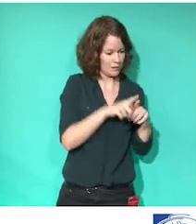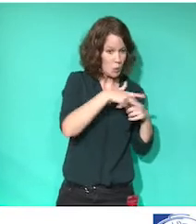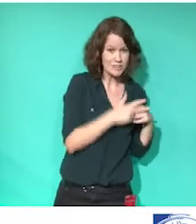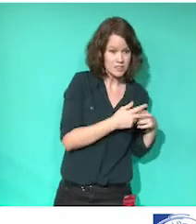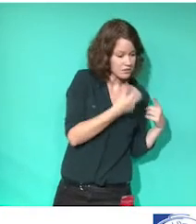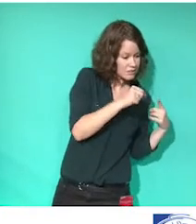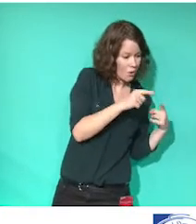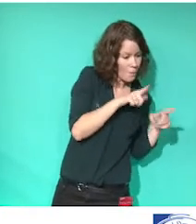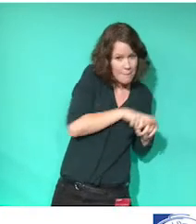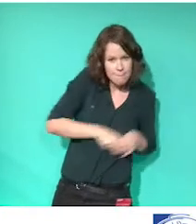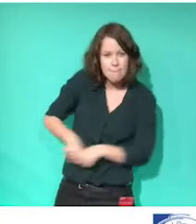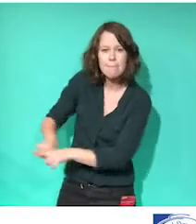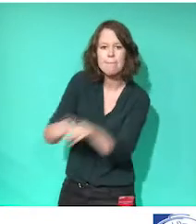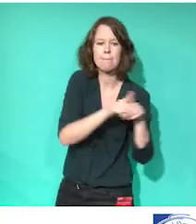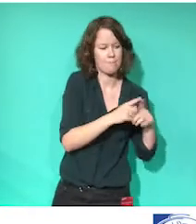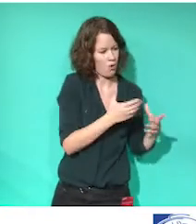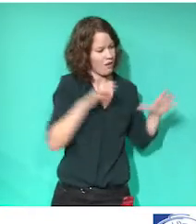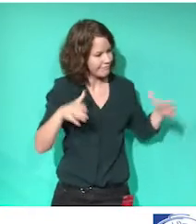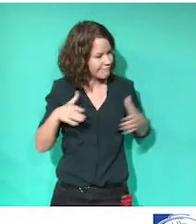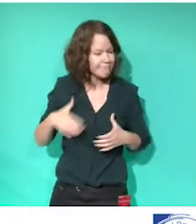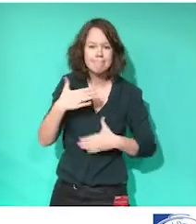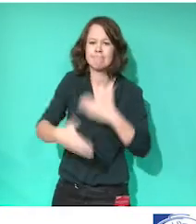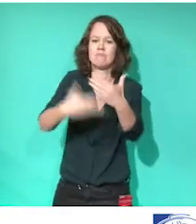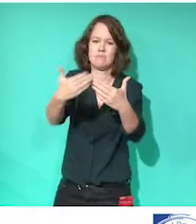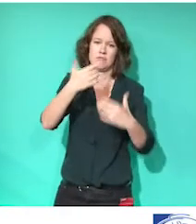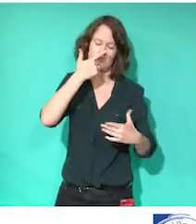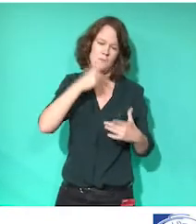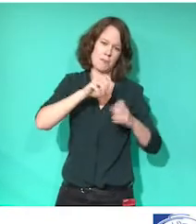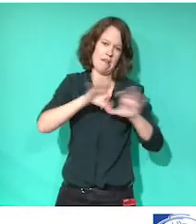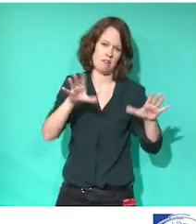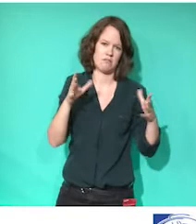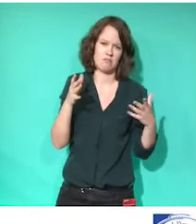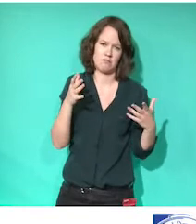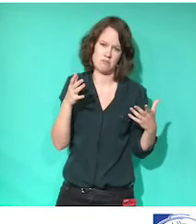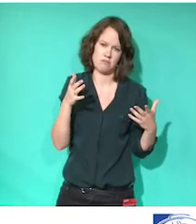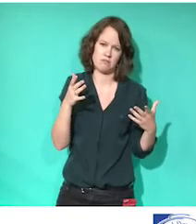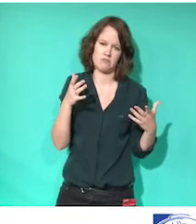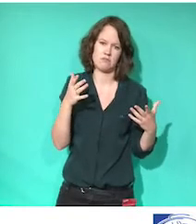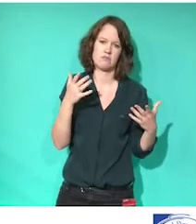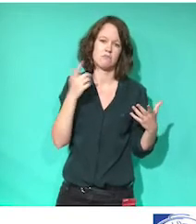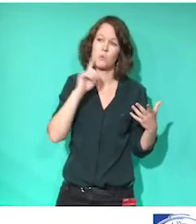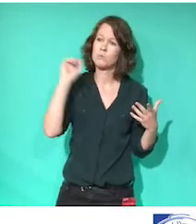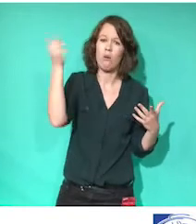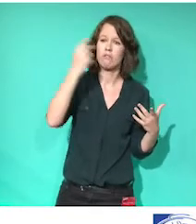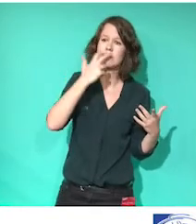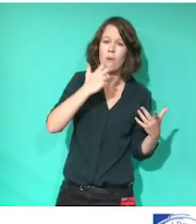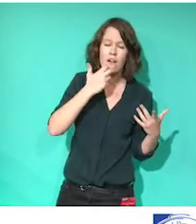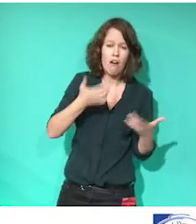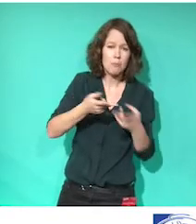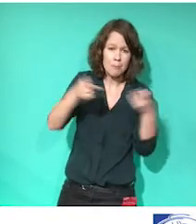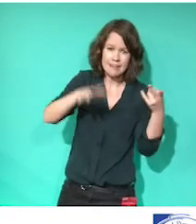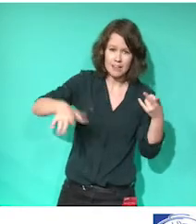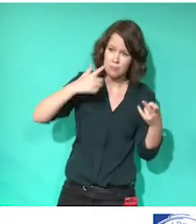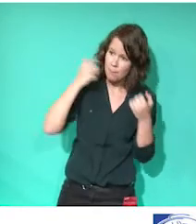et qu'on peut porter ensemble, est aussi un message plus clair qu'on peut donner aussi à monsieur et madame tout le monde pour s'en